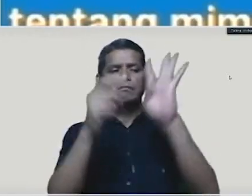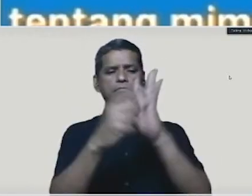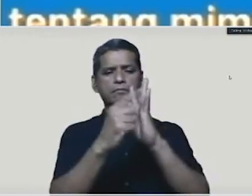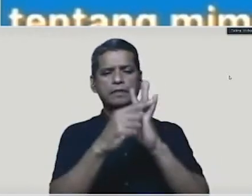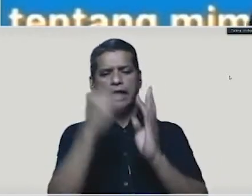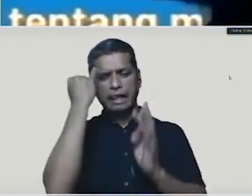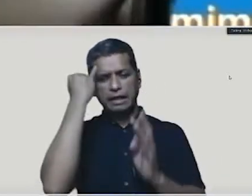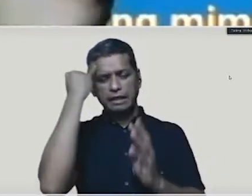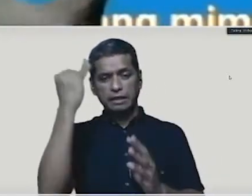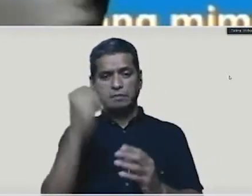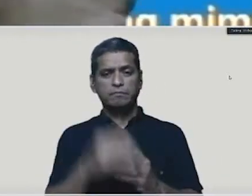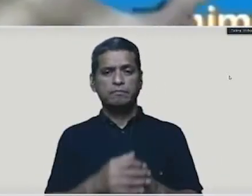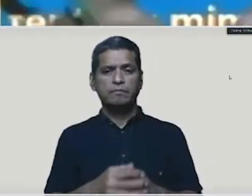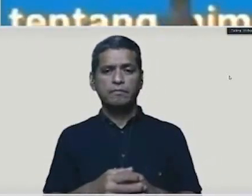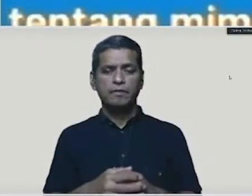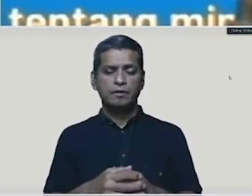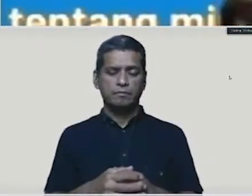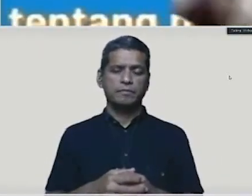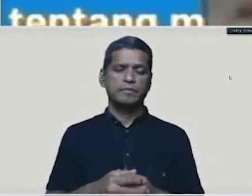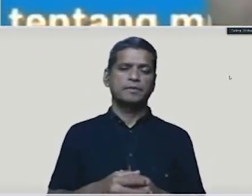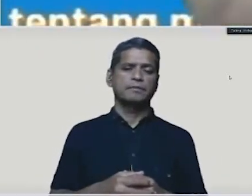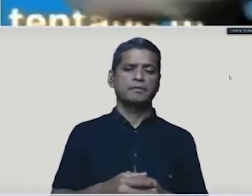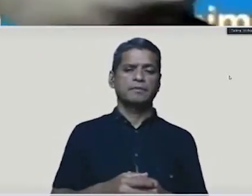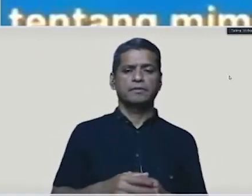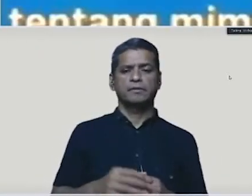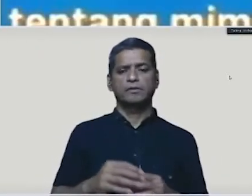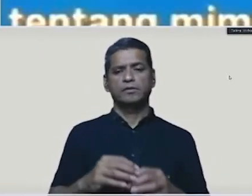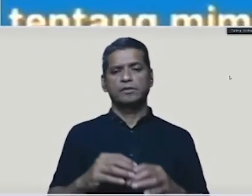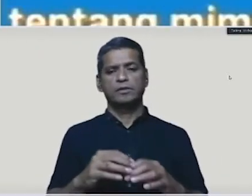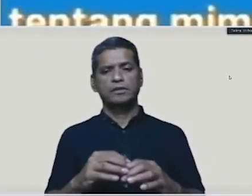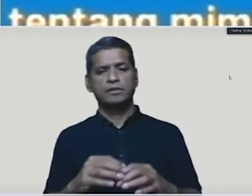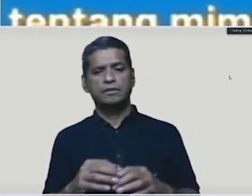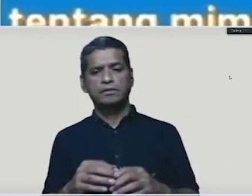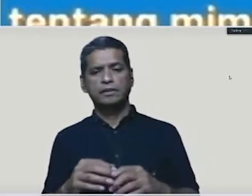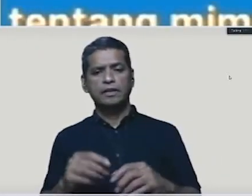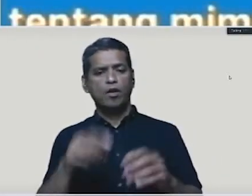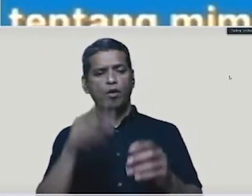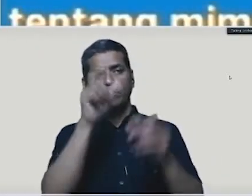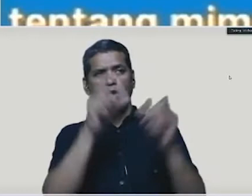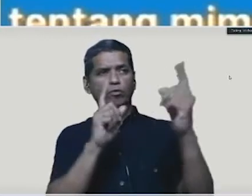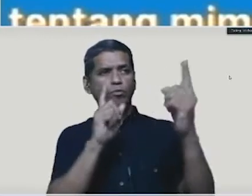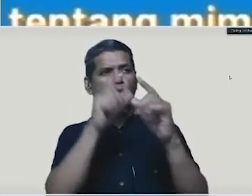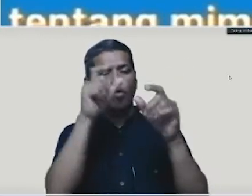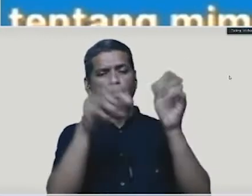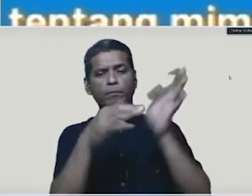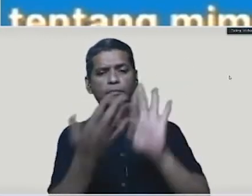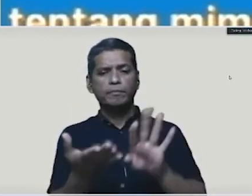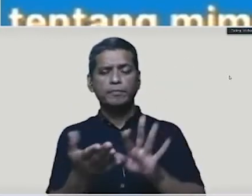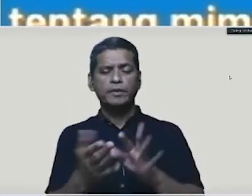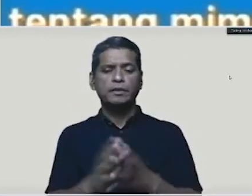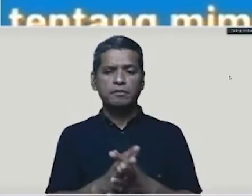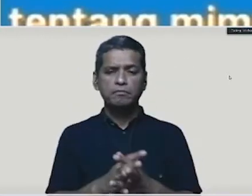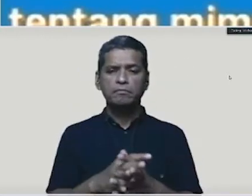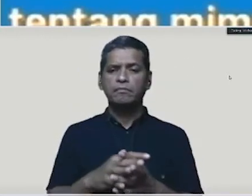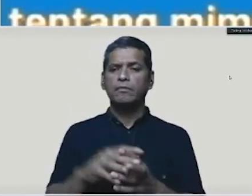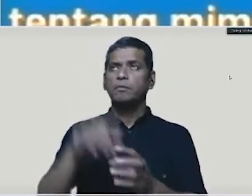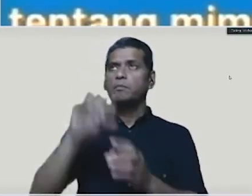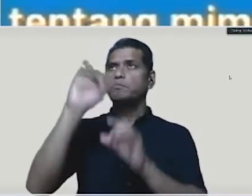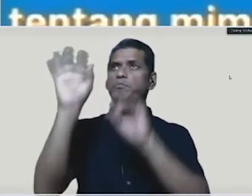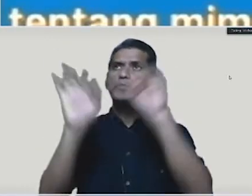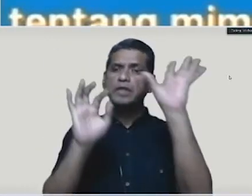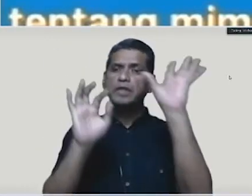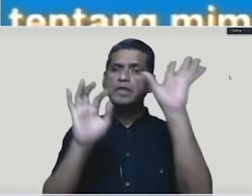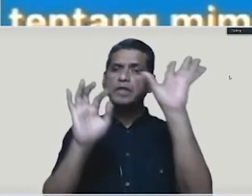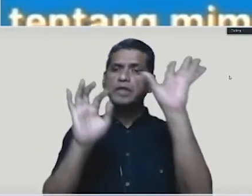berdasarkan perbintangan berdasarkan kontak dengan orang wuih berdasarkan dengan ilmu